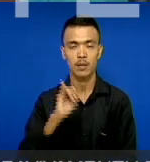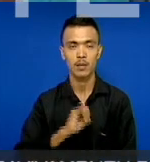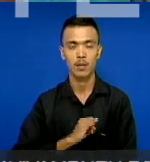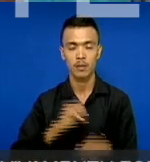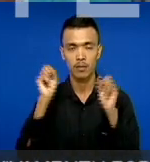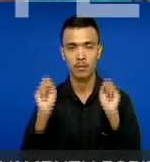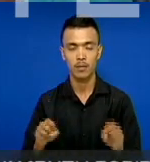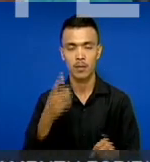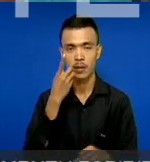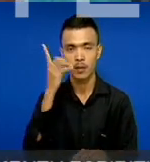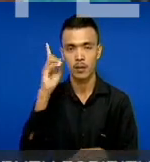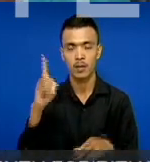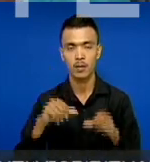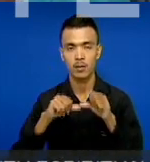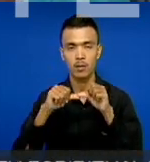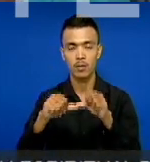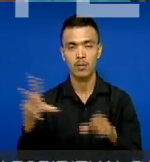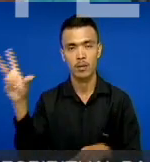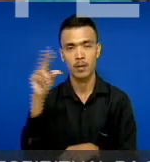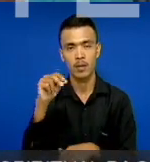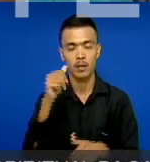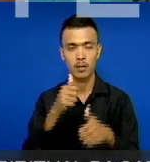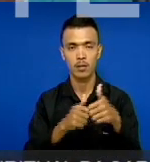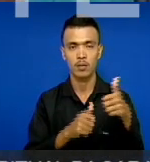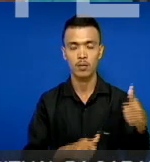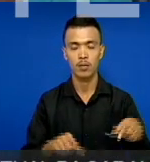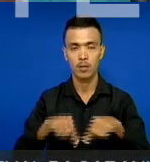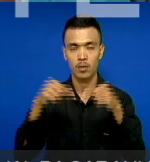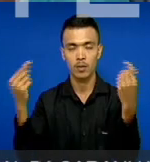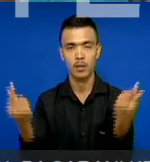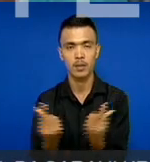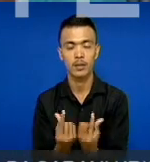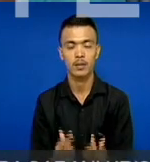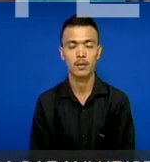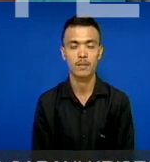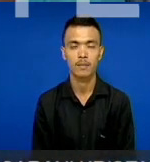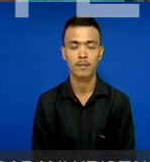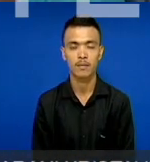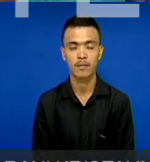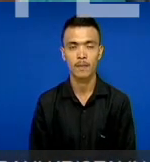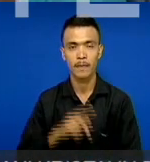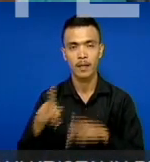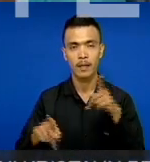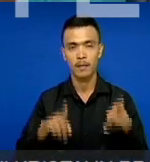kata atu continua la continua depende rasi baia organizações artes marciais é mas